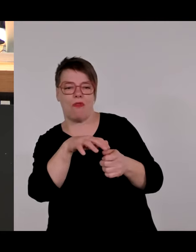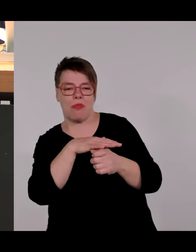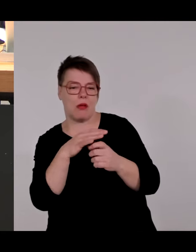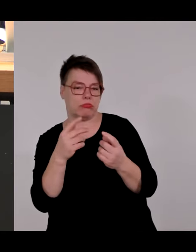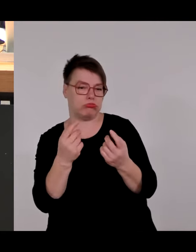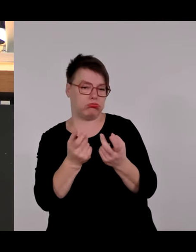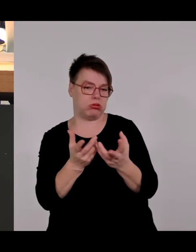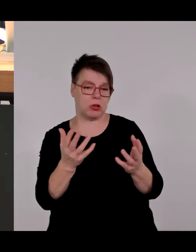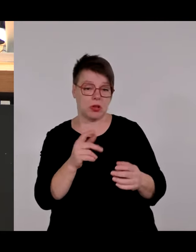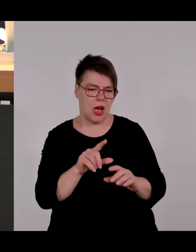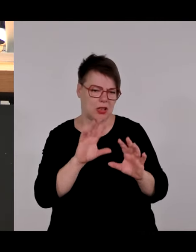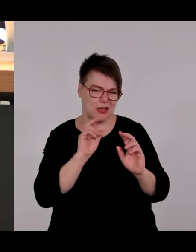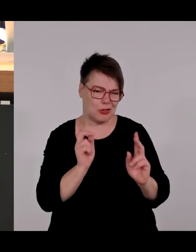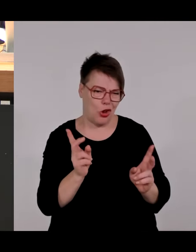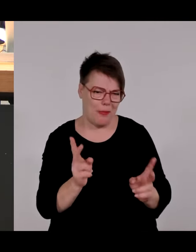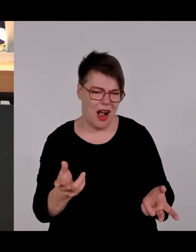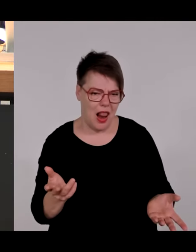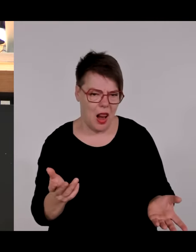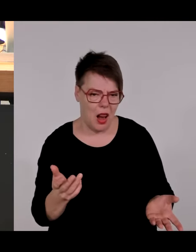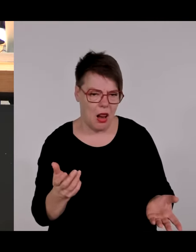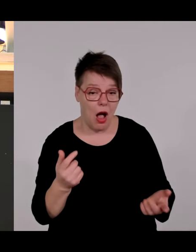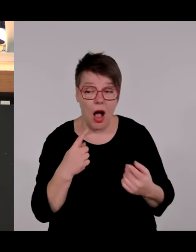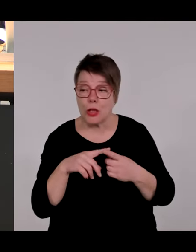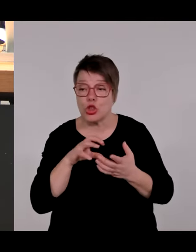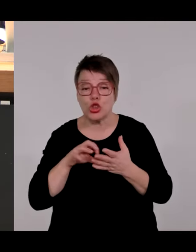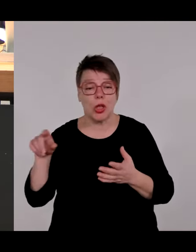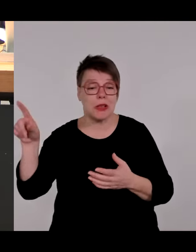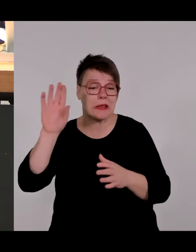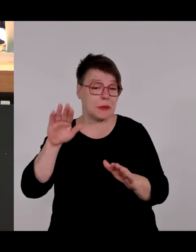Grünen. Und das ist fehlgeleitete Politik, meine Damen und Herren.